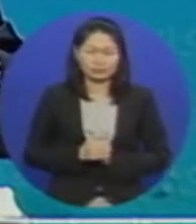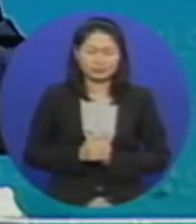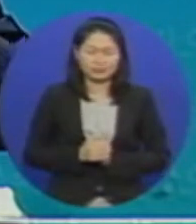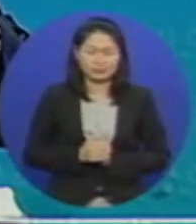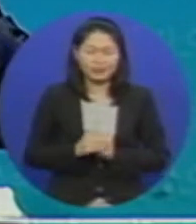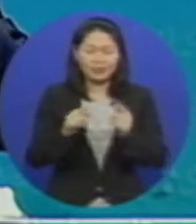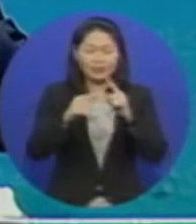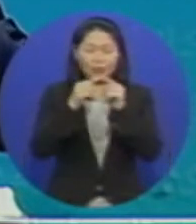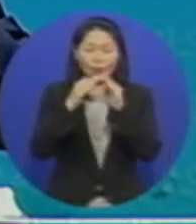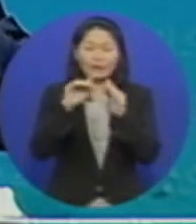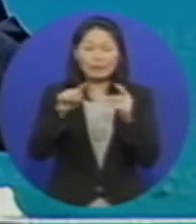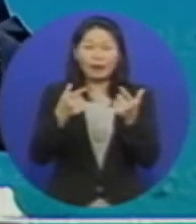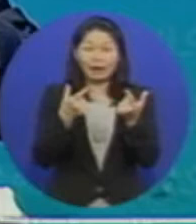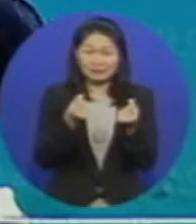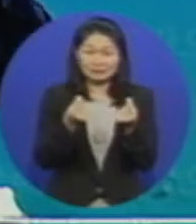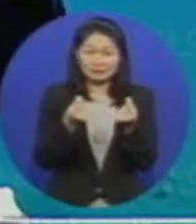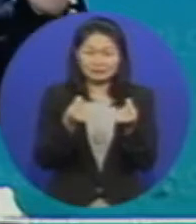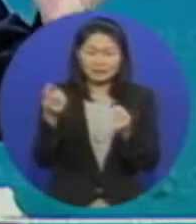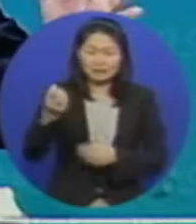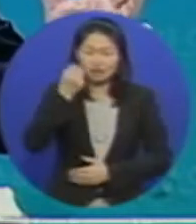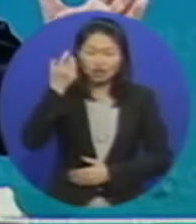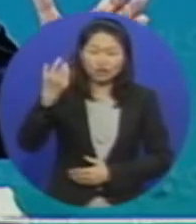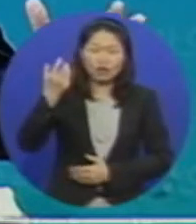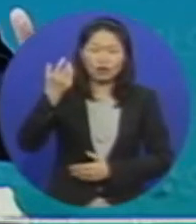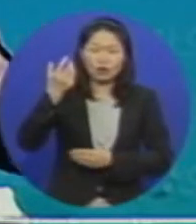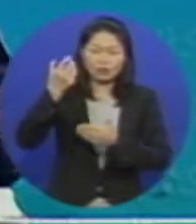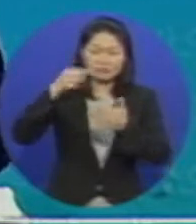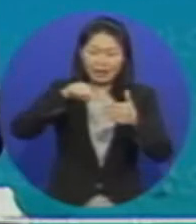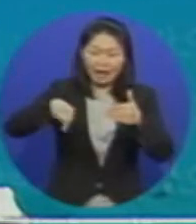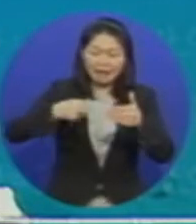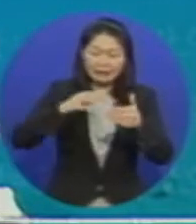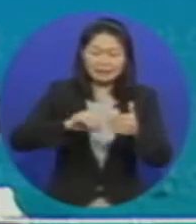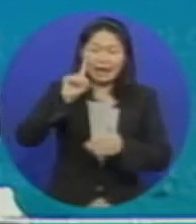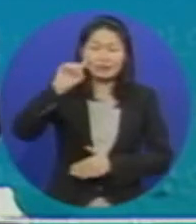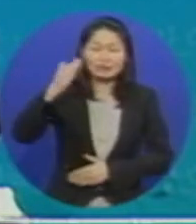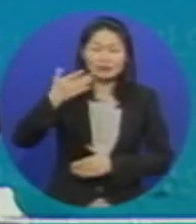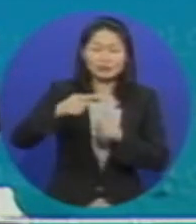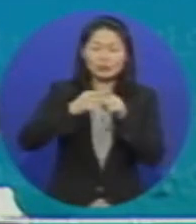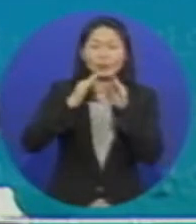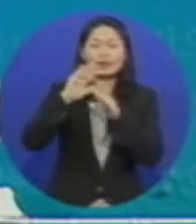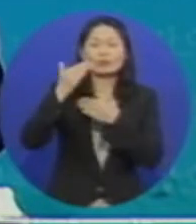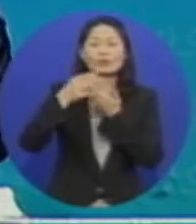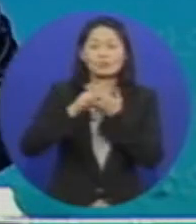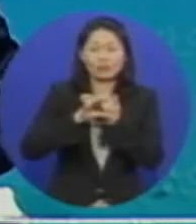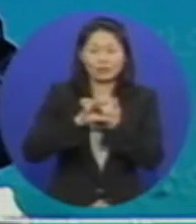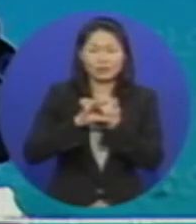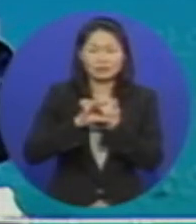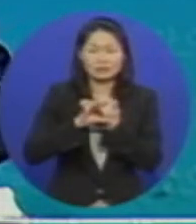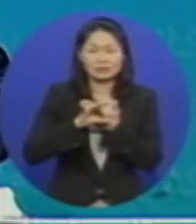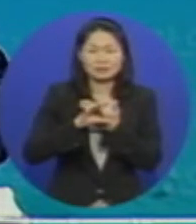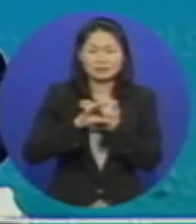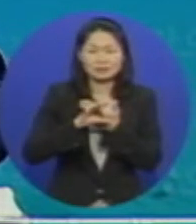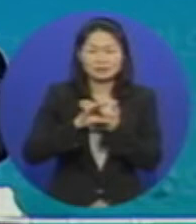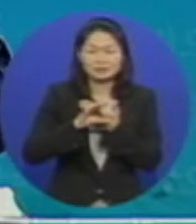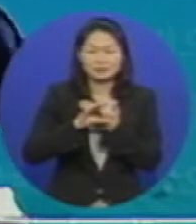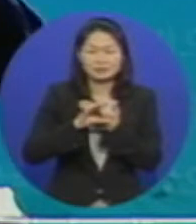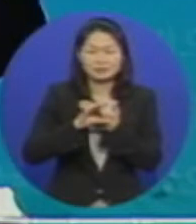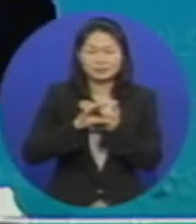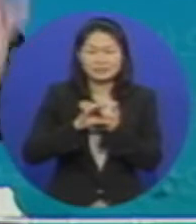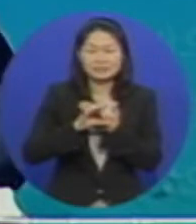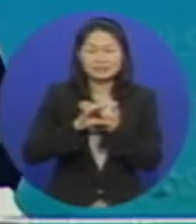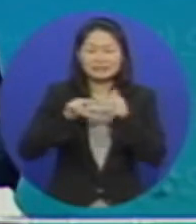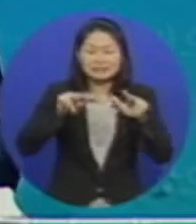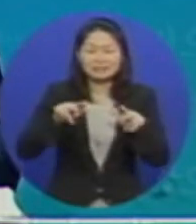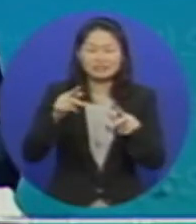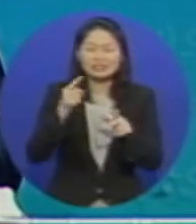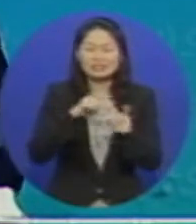교회가 이처럼 성령님 안에서 하나되는 교회 가 되면 그러면 이젠 더